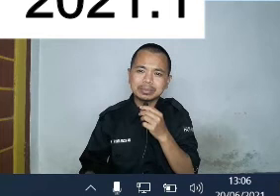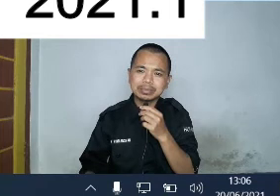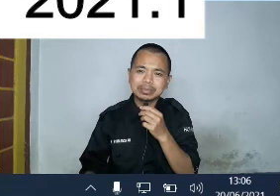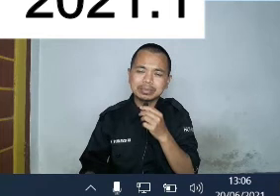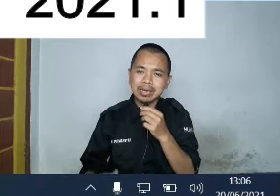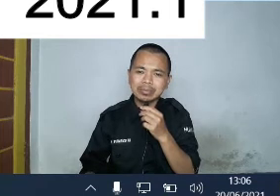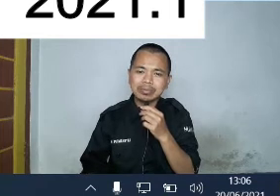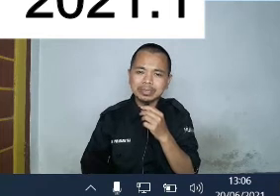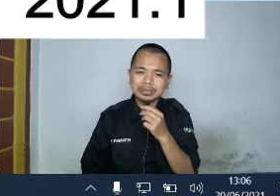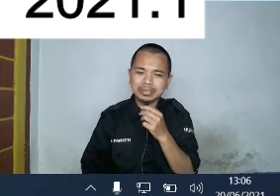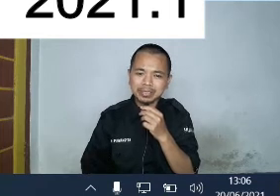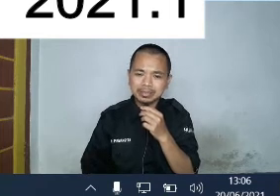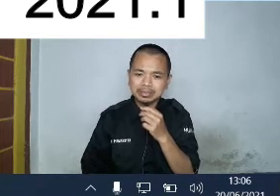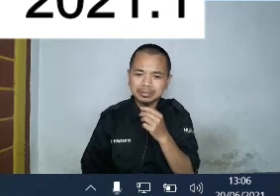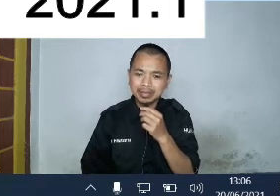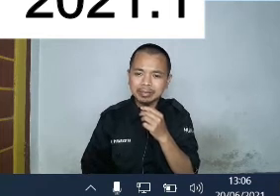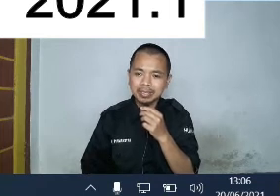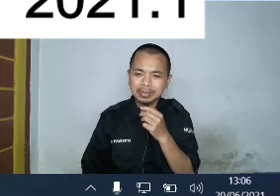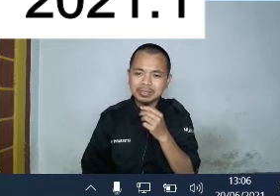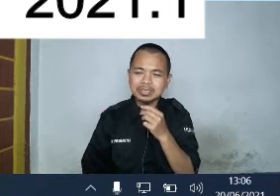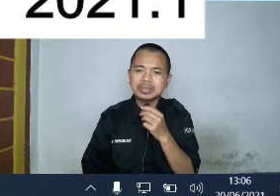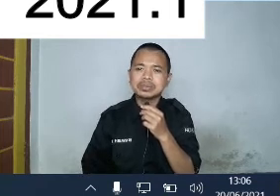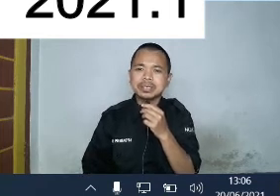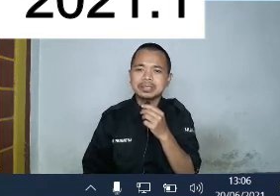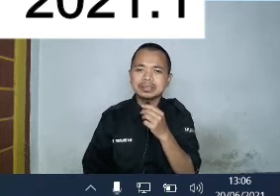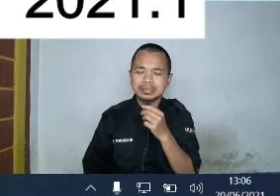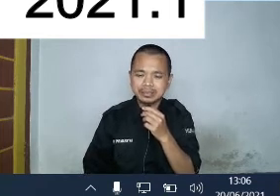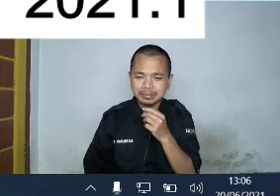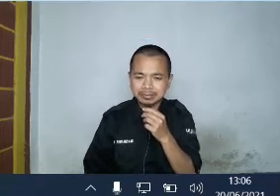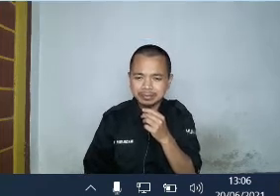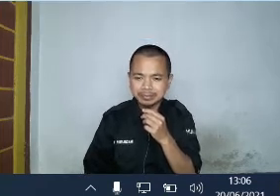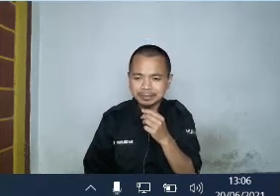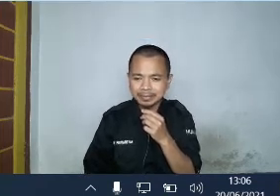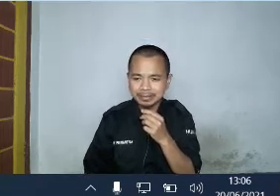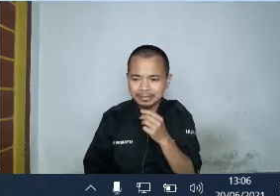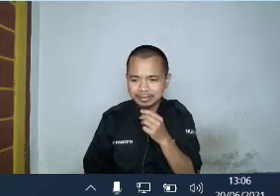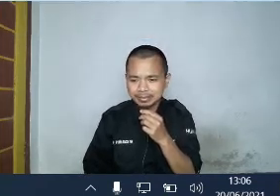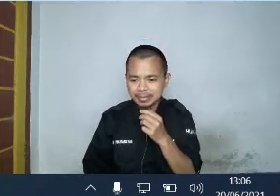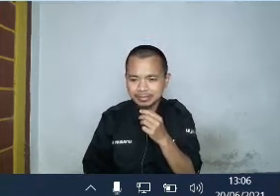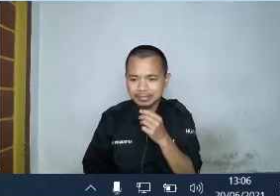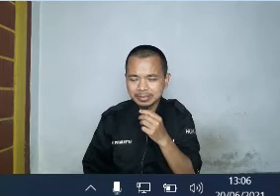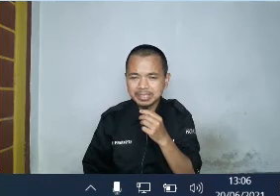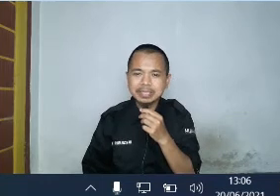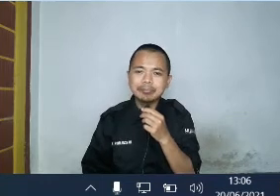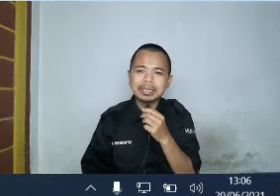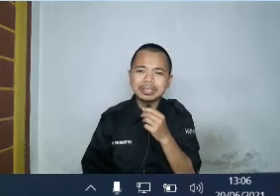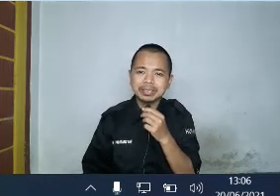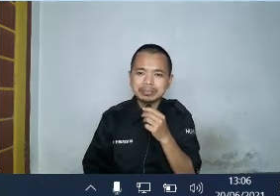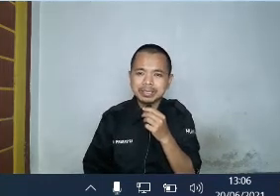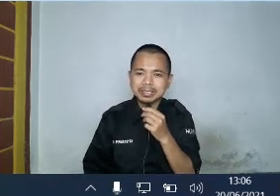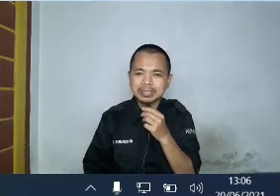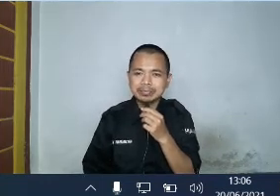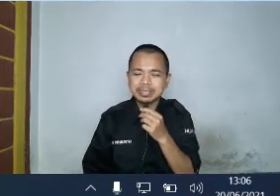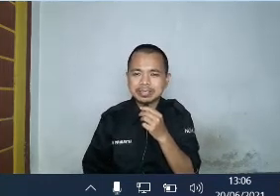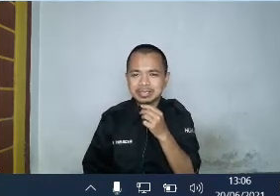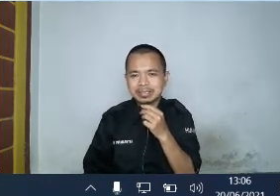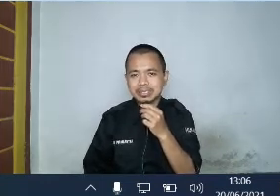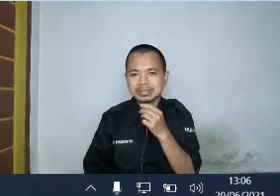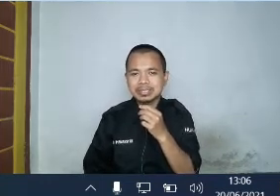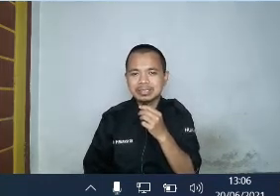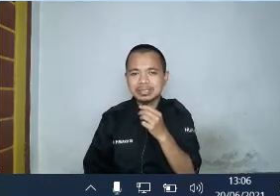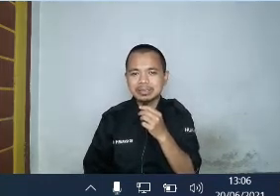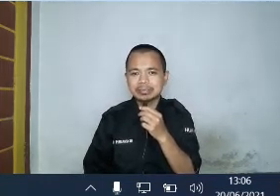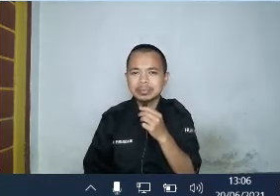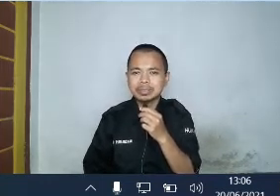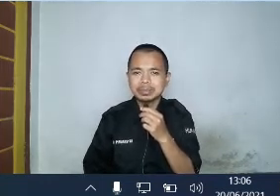temen-temen tahu gitu ya apa yang harus dimasukkan gitu disimpan ya baik disimpan secara